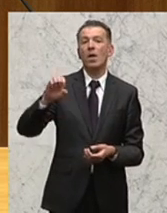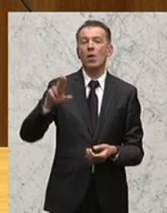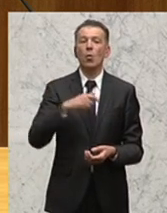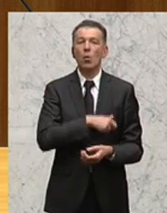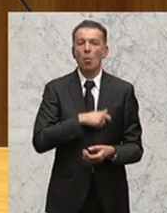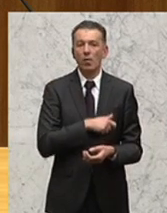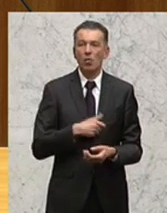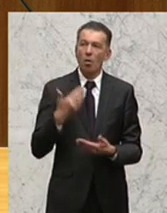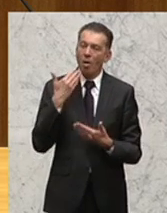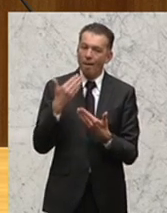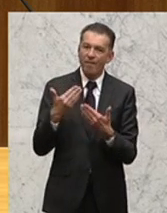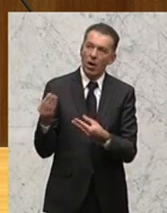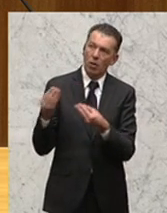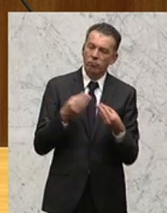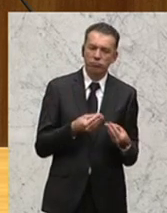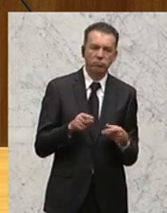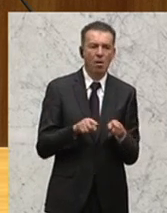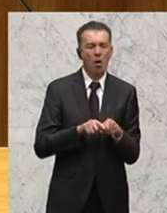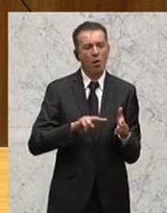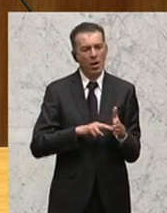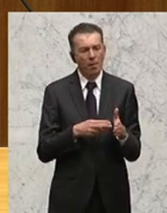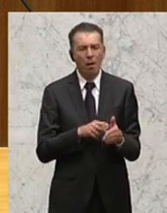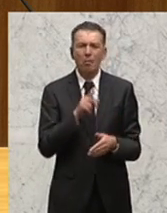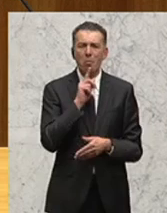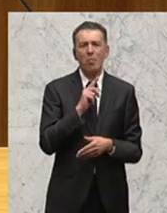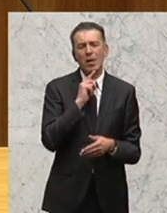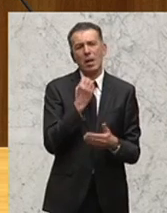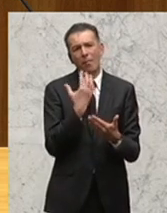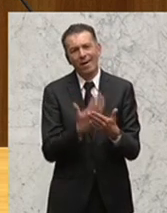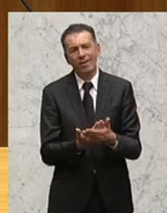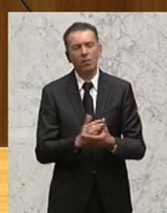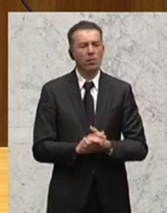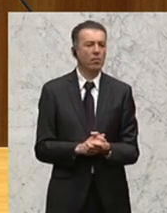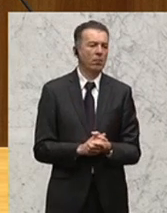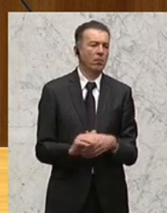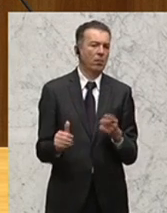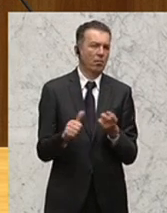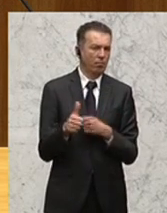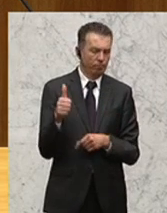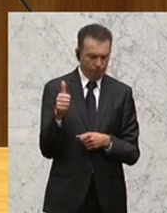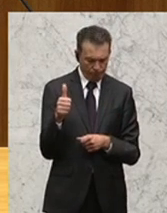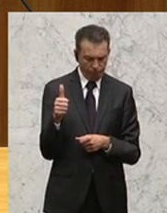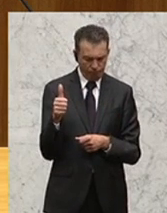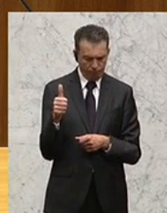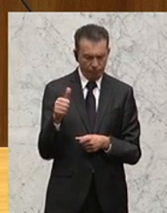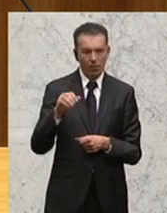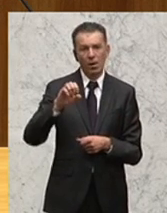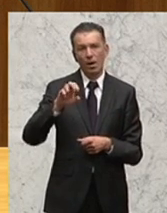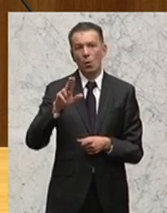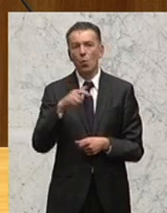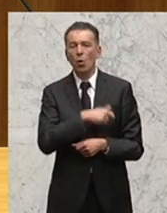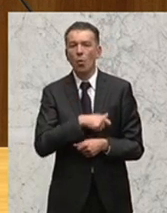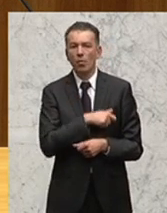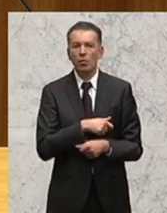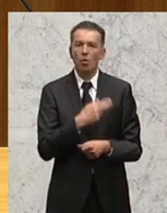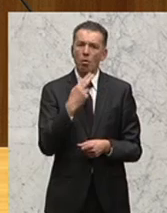den Empfehlungen. Ich habe mir auch vorgenommen, ein bisschen darüber zu berichten. Erstens einmal, die EU-Kommission